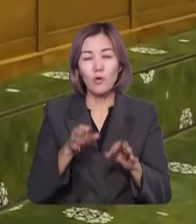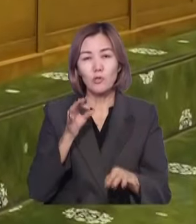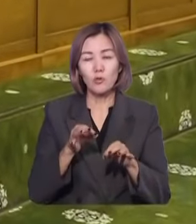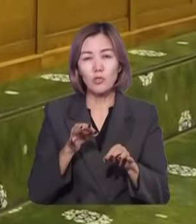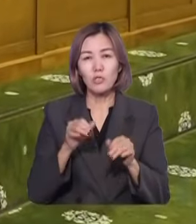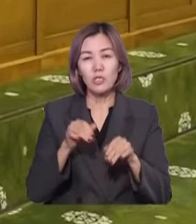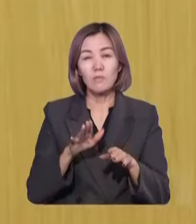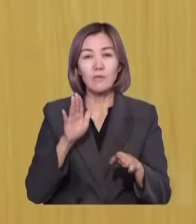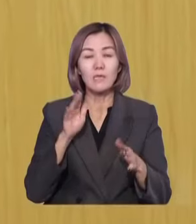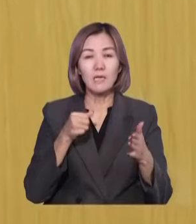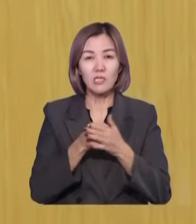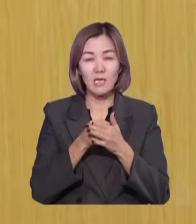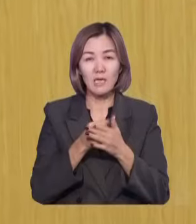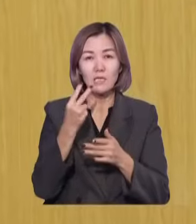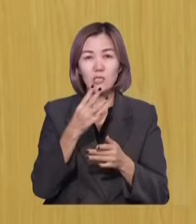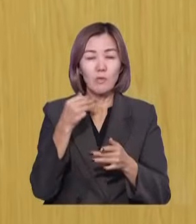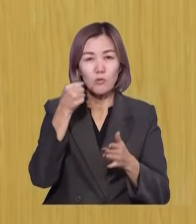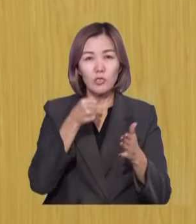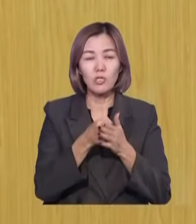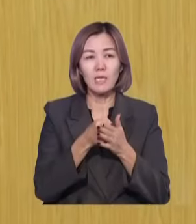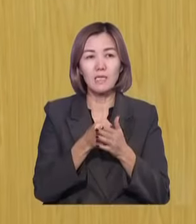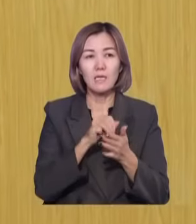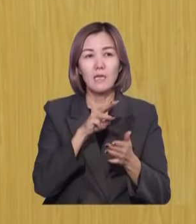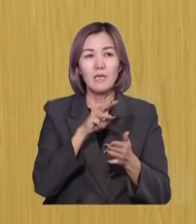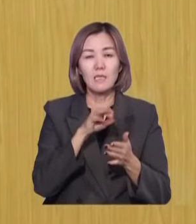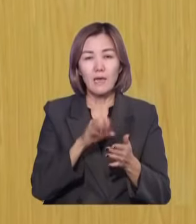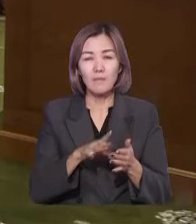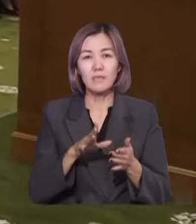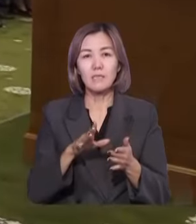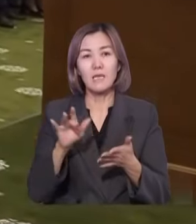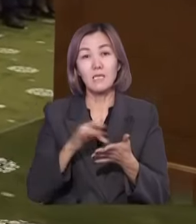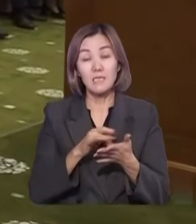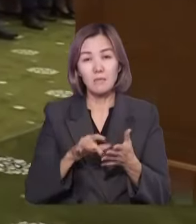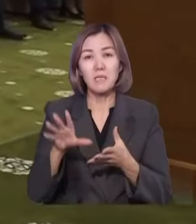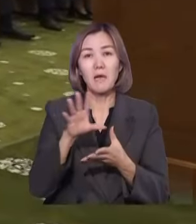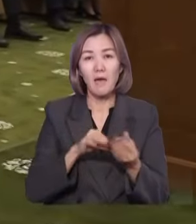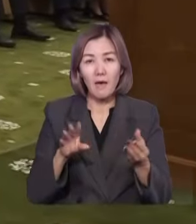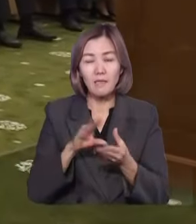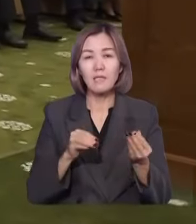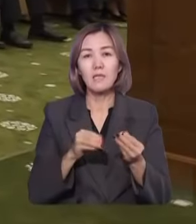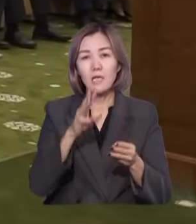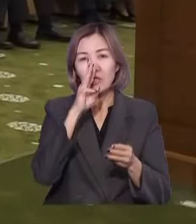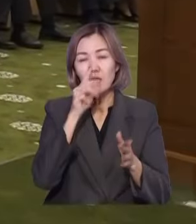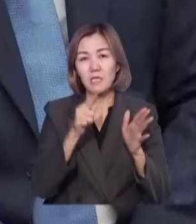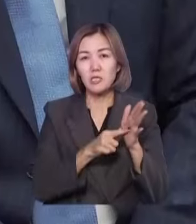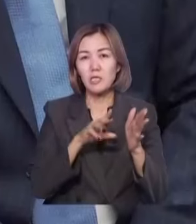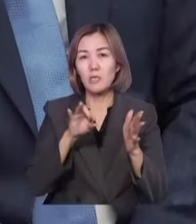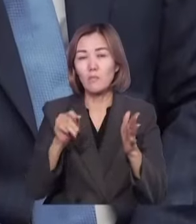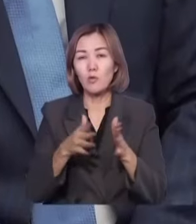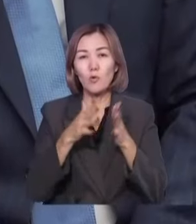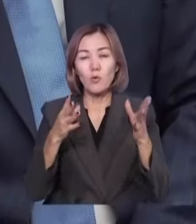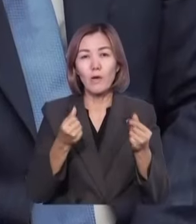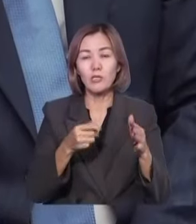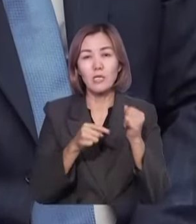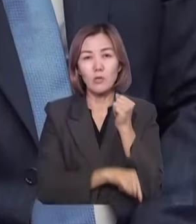шыққанға дейін 2024 жылдың маусым, тамыз айларында мекеменің есепшісі жалақысынан қайтадан 7 миллион теңгеден артық